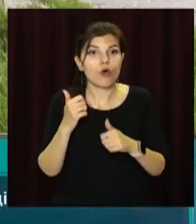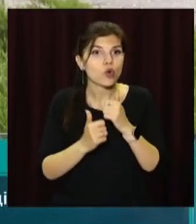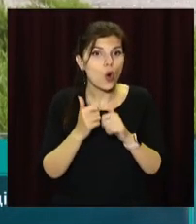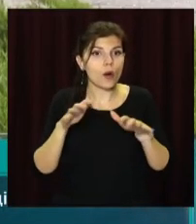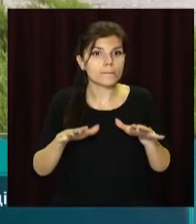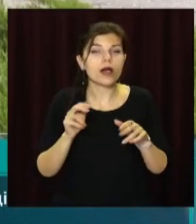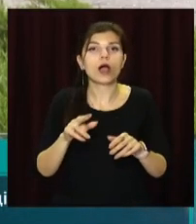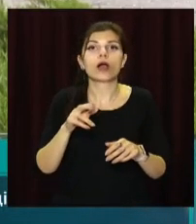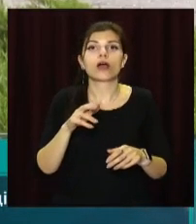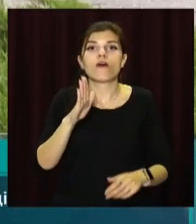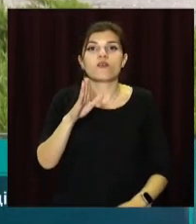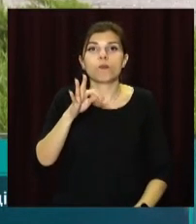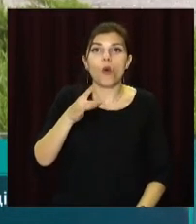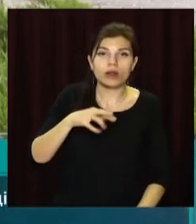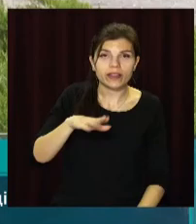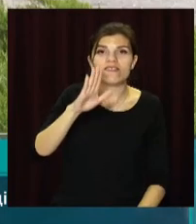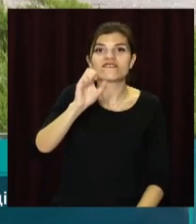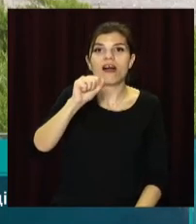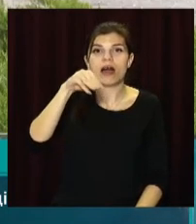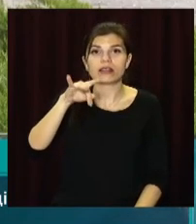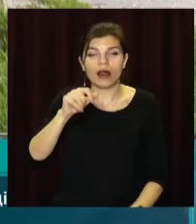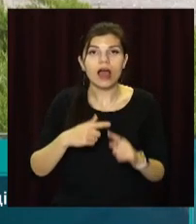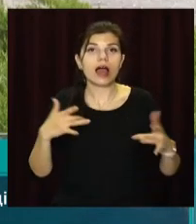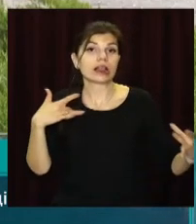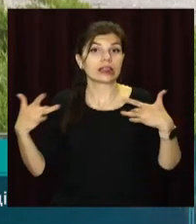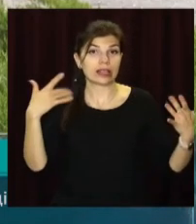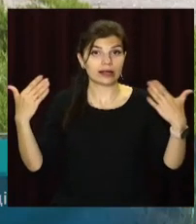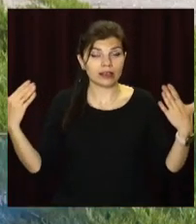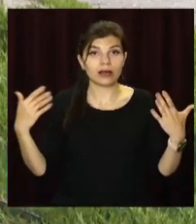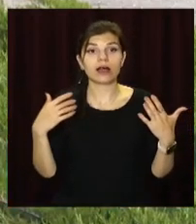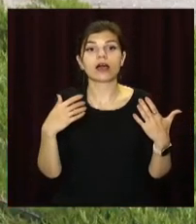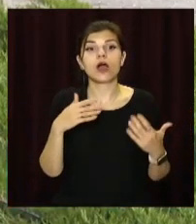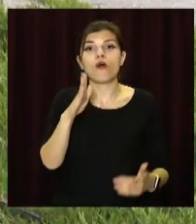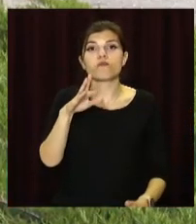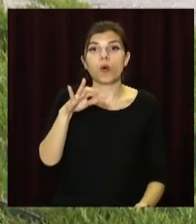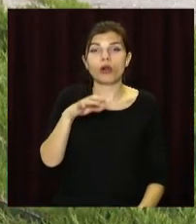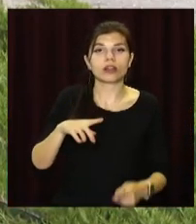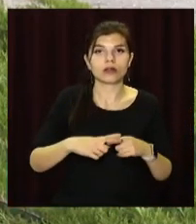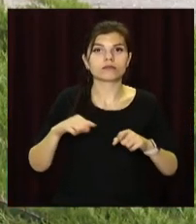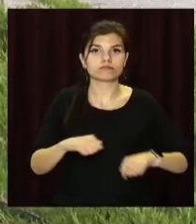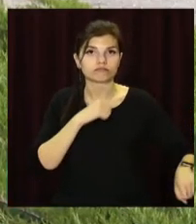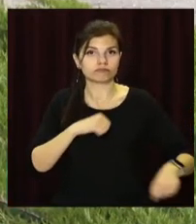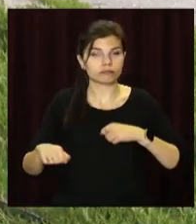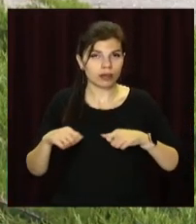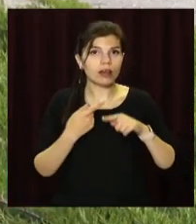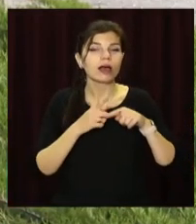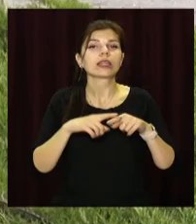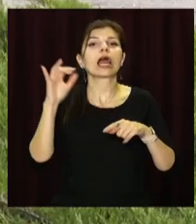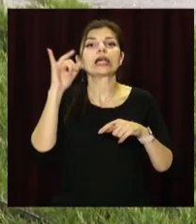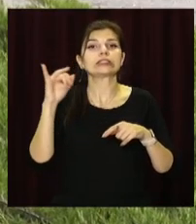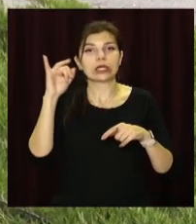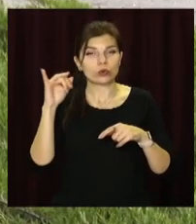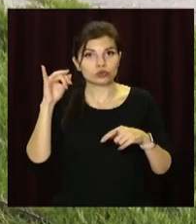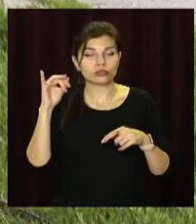конкурсах, як «Впоряд», «Ватра» – це театралізований конкурс, «Впоряд» – це «Строєва». Конкурс «Відун» – це історичний